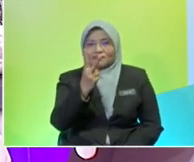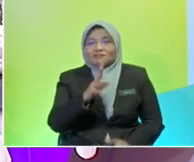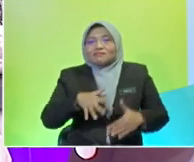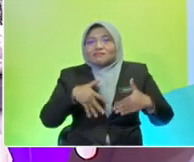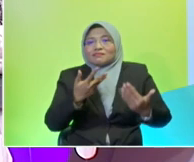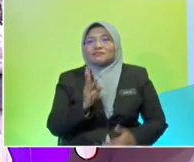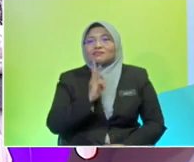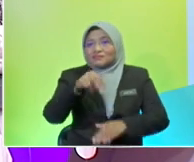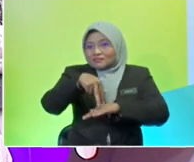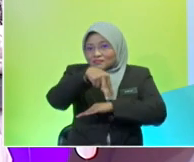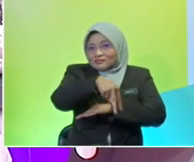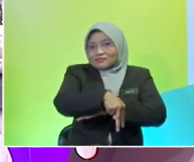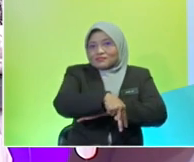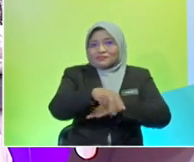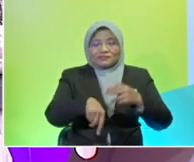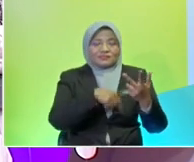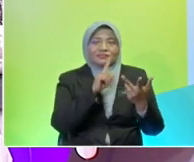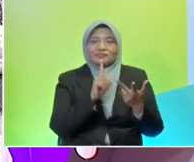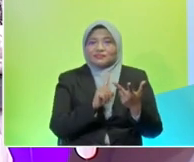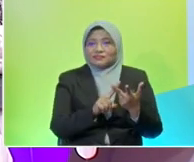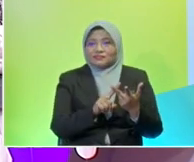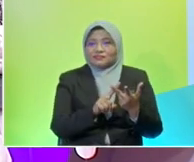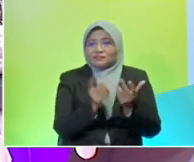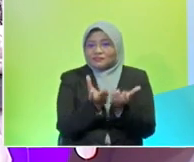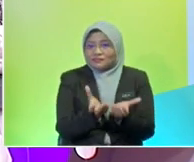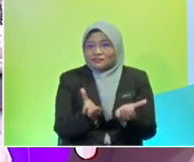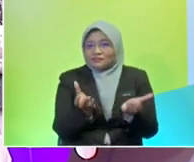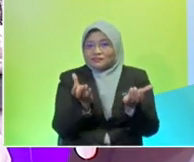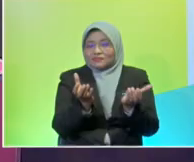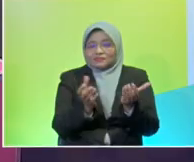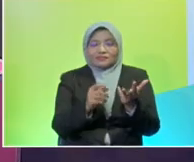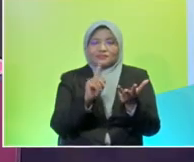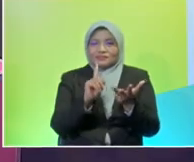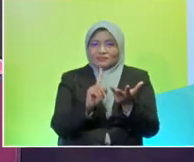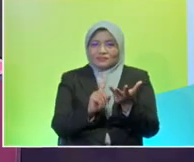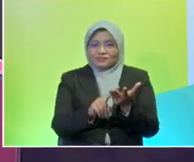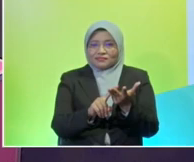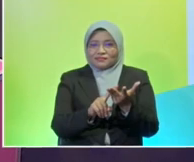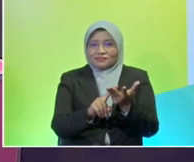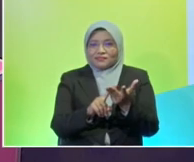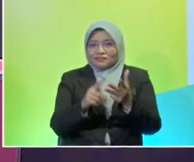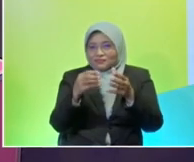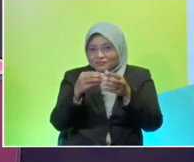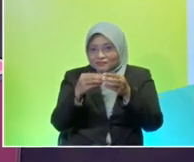bekas dan penumpang ini kapasitas